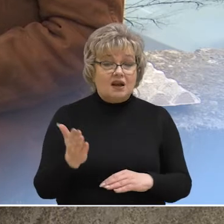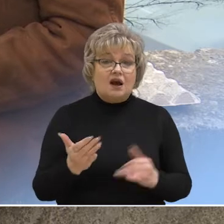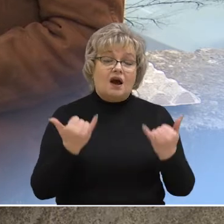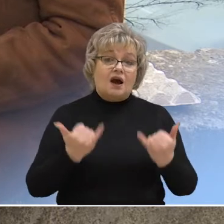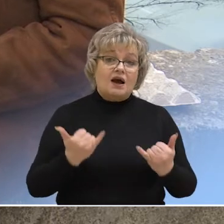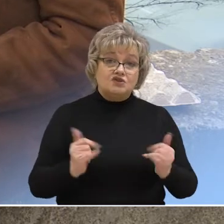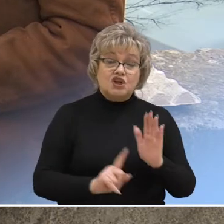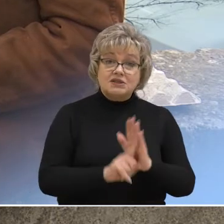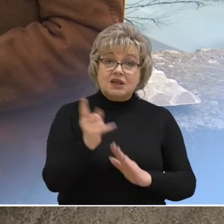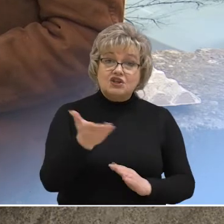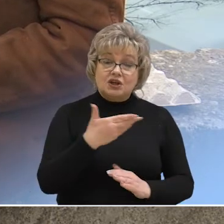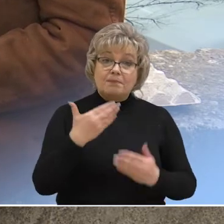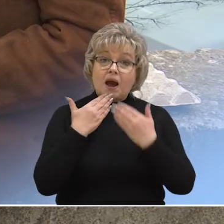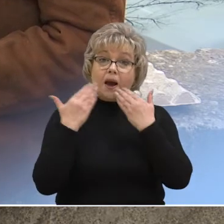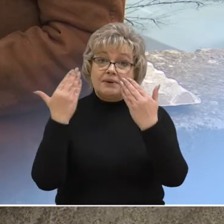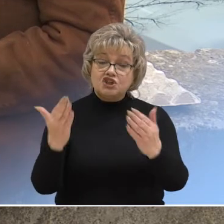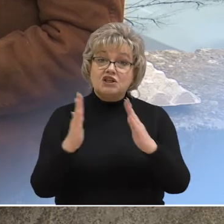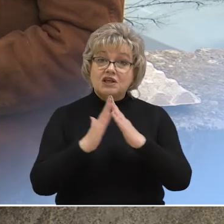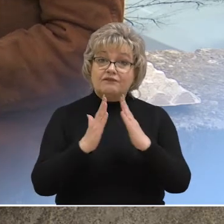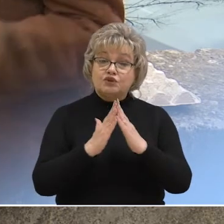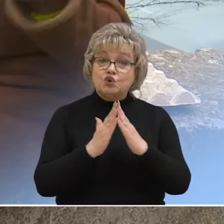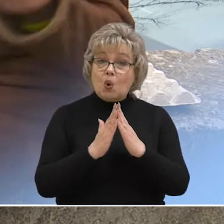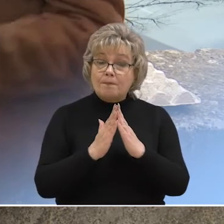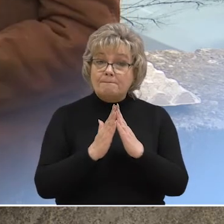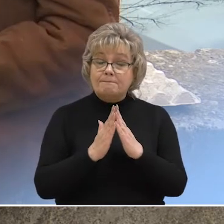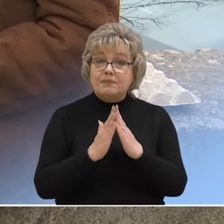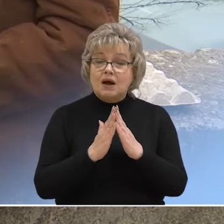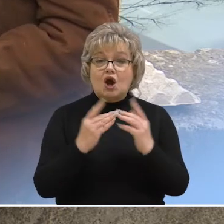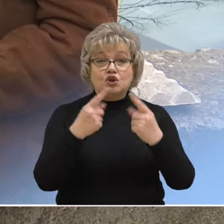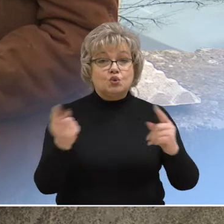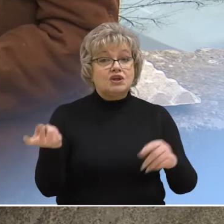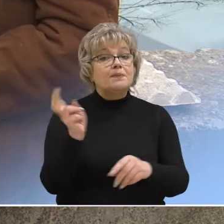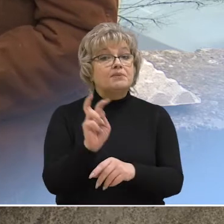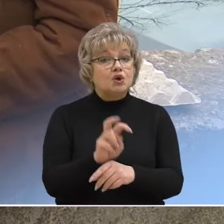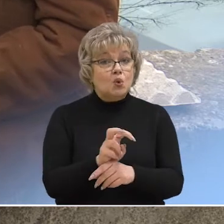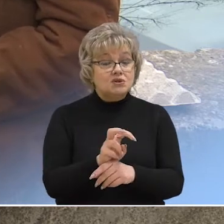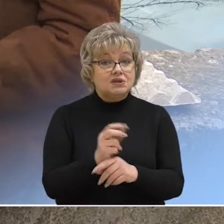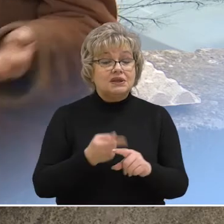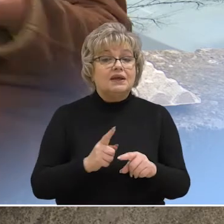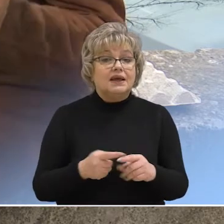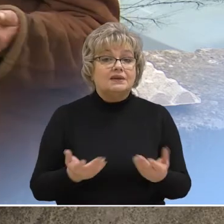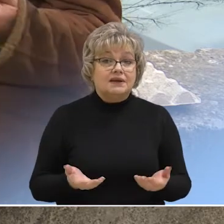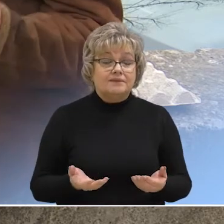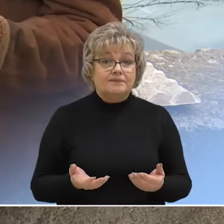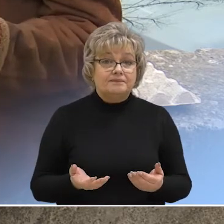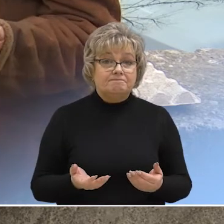сейчас начали мы обращаться в дом, это, а другие приходят и это,